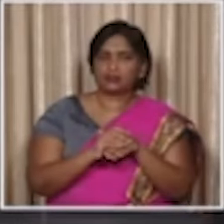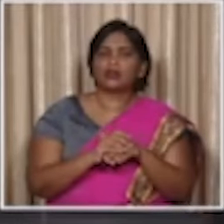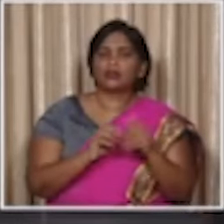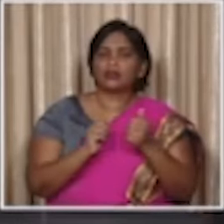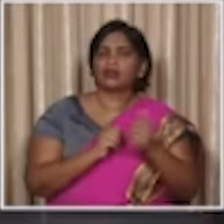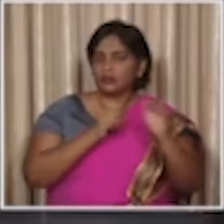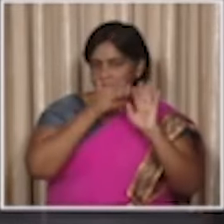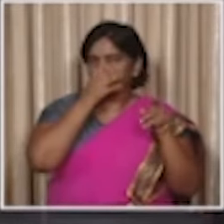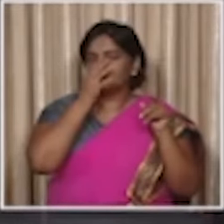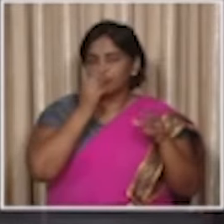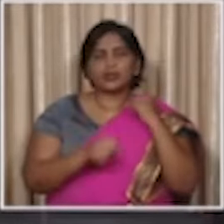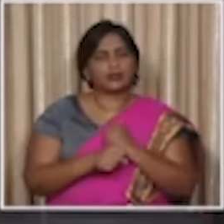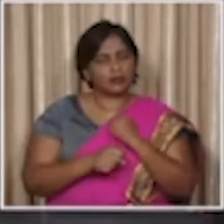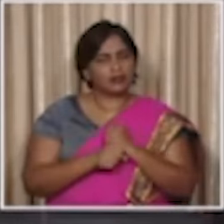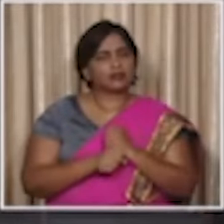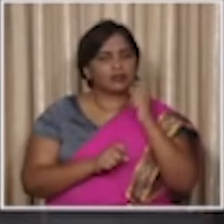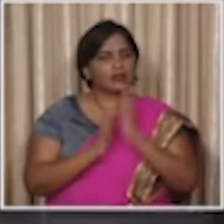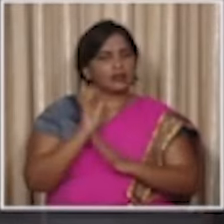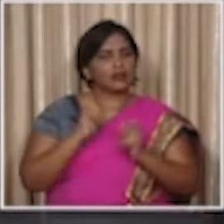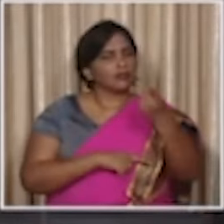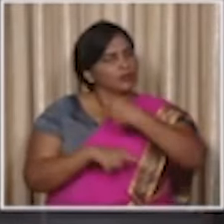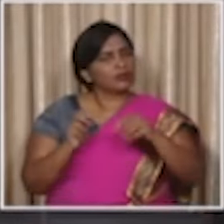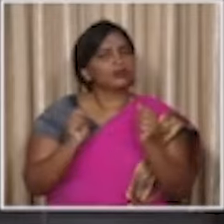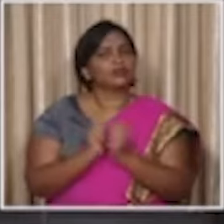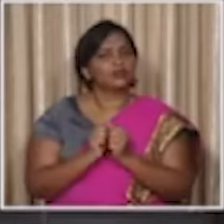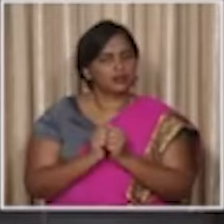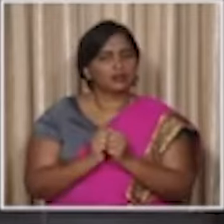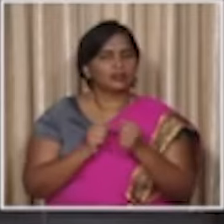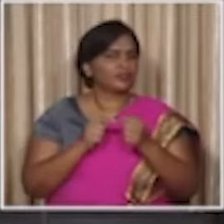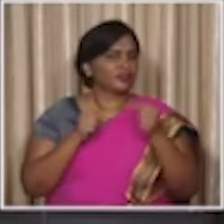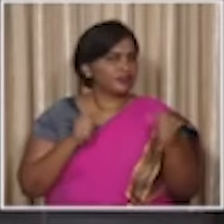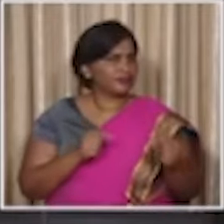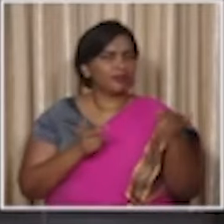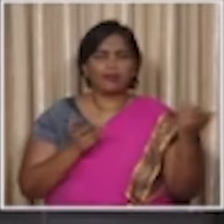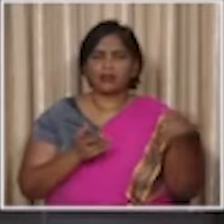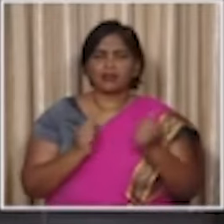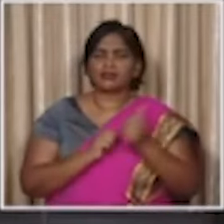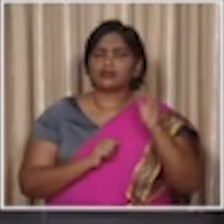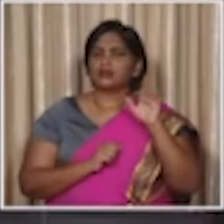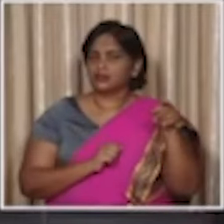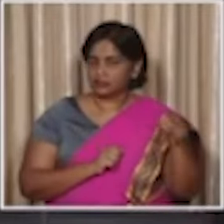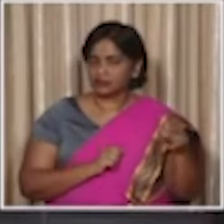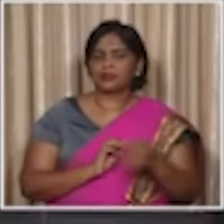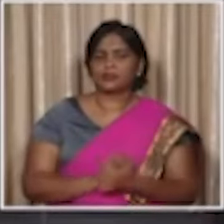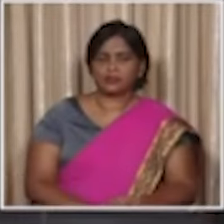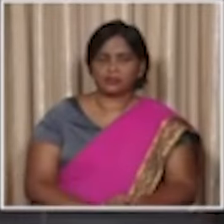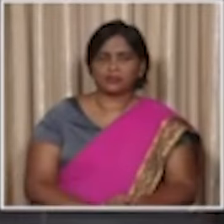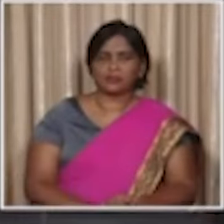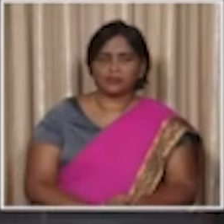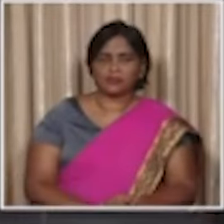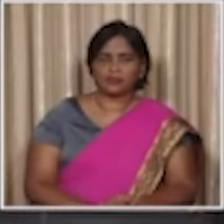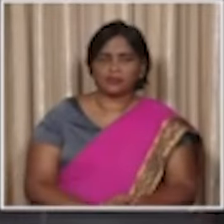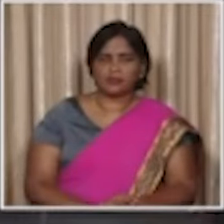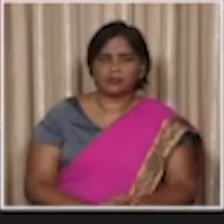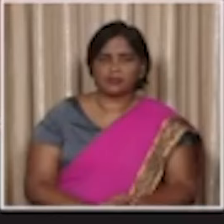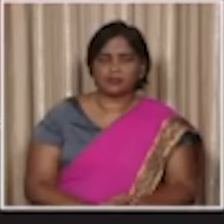කටයුතු සිදු කරේ. මේක තමයි රජයේ මහජන නියෝජිතයෝ සිදු කරන්නේ. ඉතින් ඒකට උත්තර දෙන්න මෙයාලා මේ කටයුතු කරන්න හදන්නේ කරුණ නියෝජක. අධ්‍යාපන ඇමතුමා,